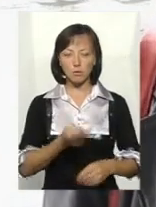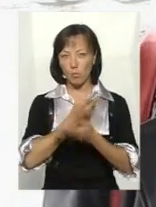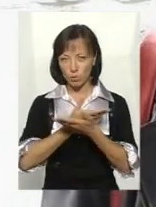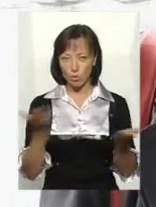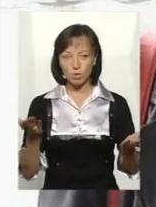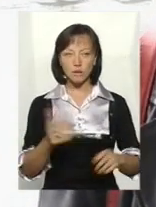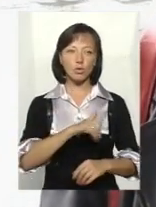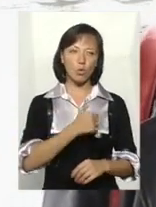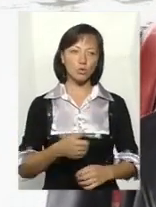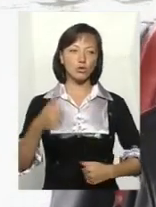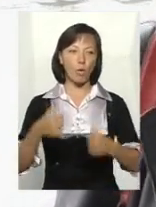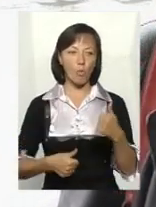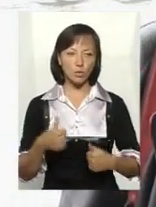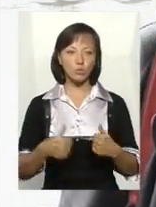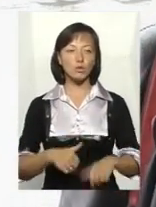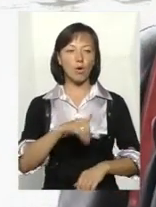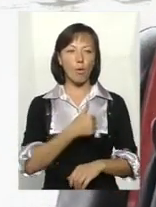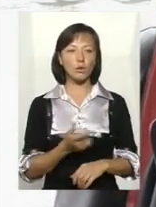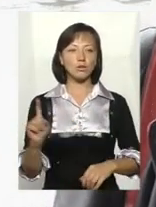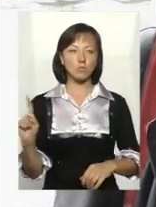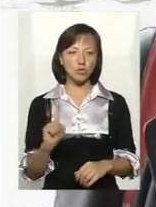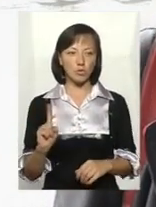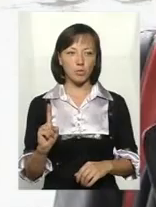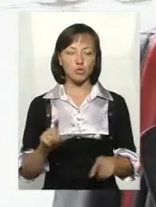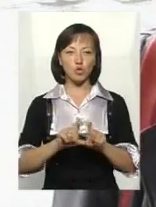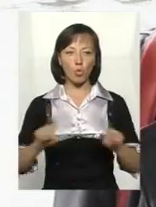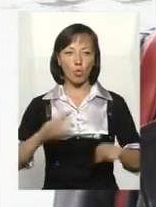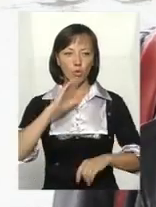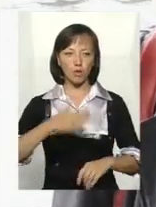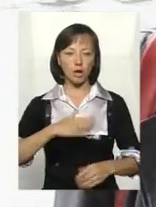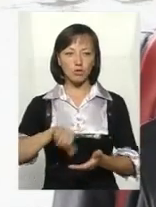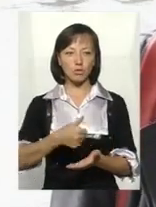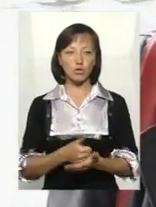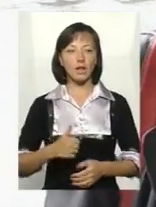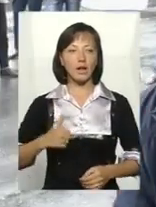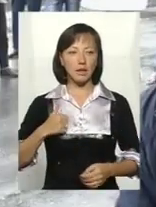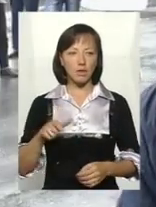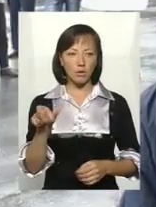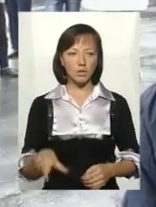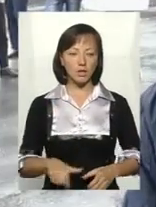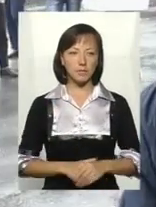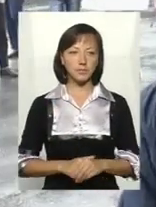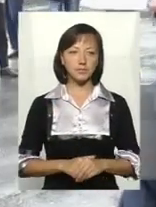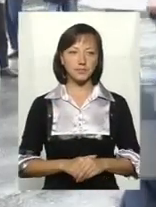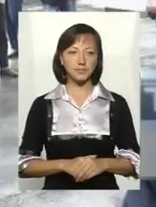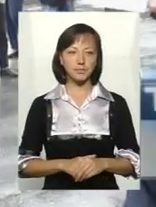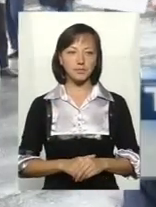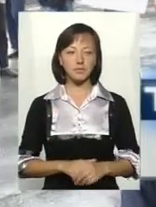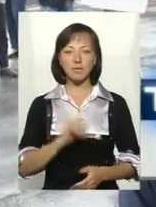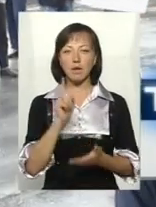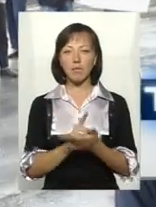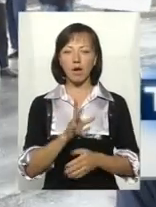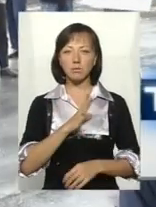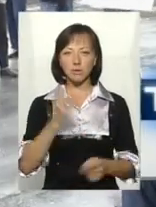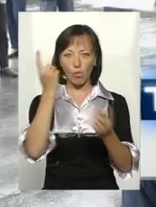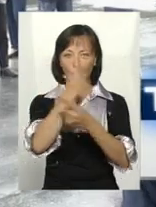прозорості, ми хочемо конкурсу, ми хочемо, щоб школу нашу очолила гідна людина. Має бути оголошення в